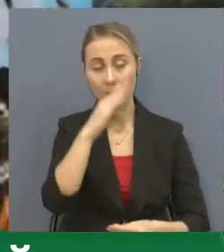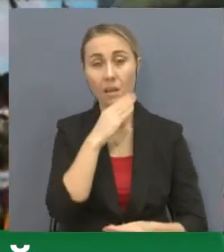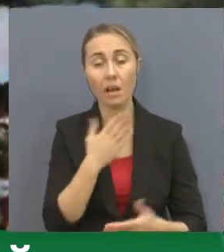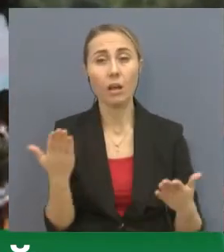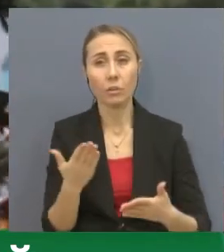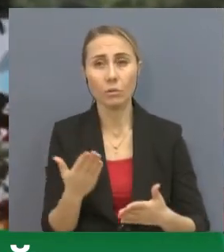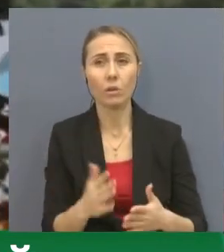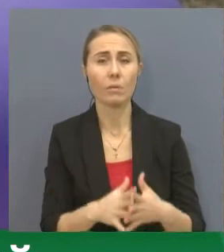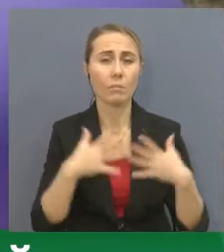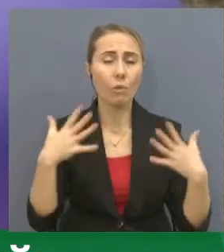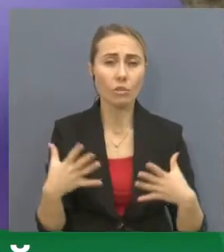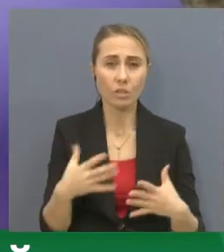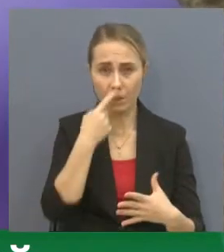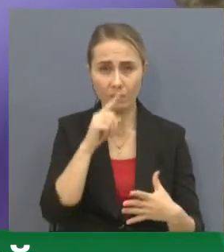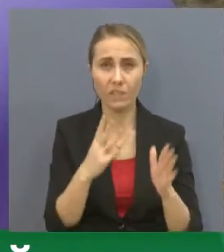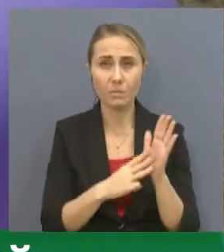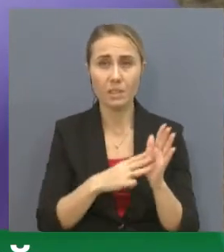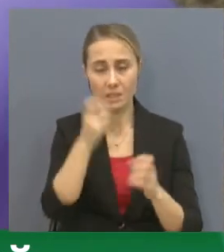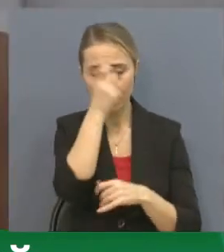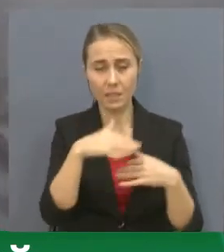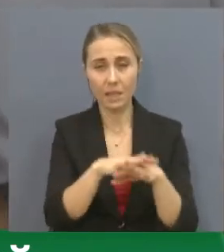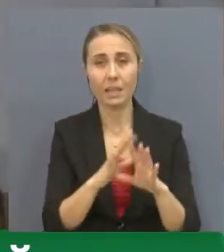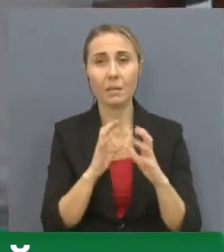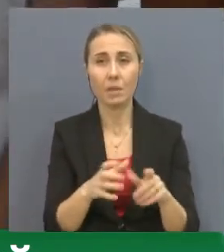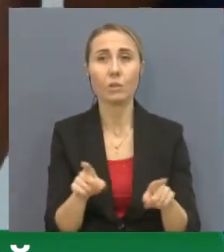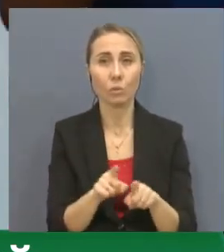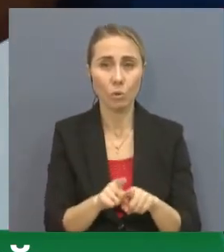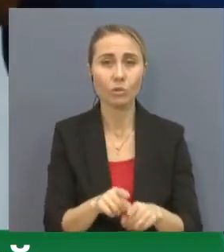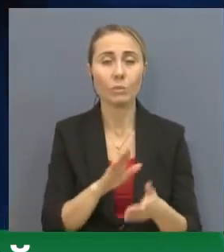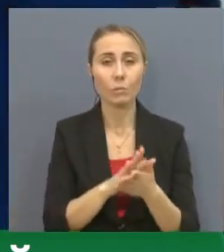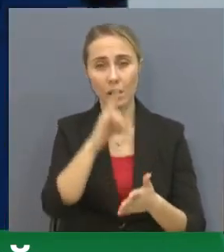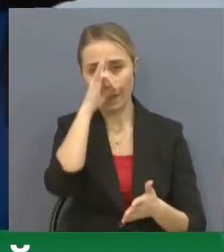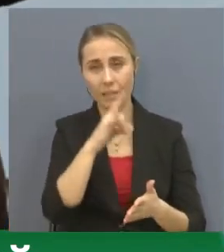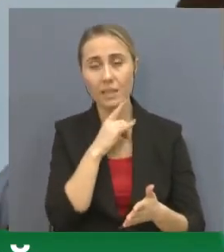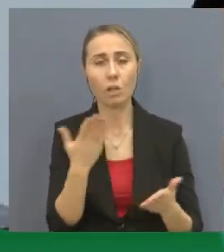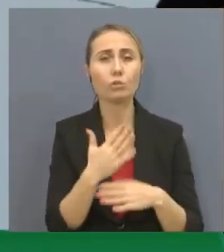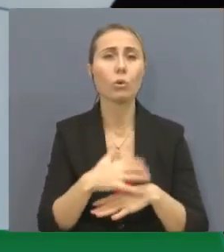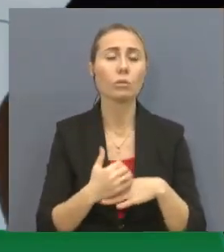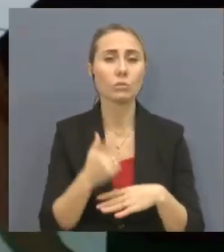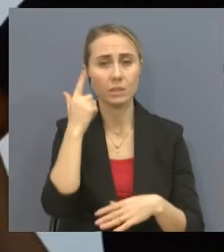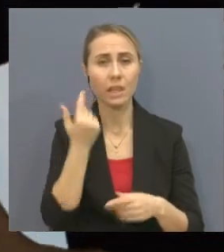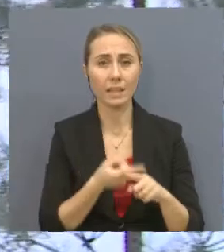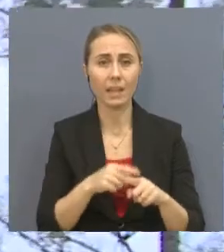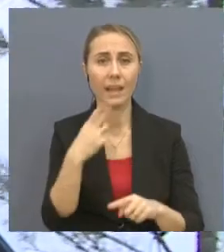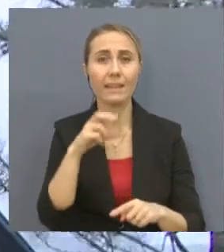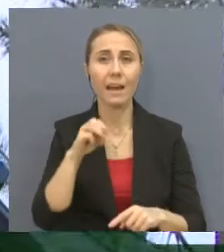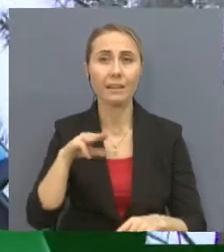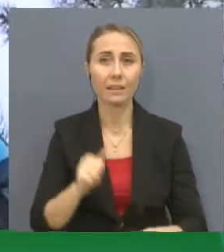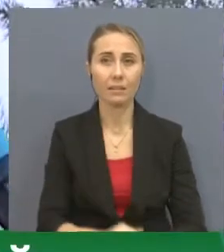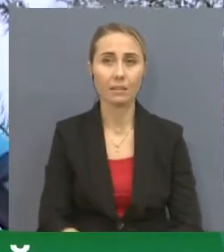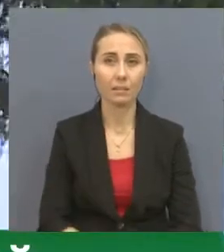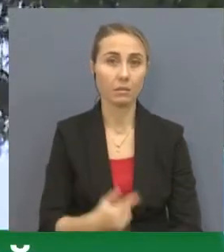более чем 80 странах мира также набирает популярность в казахстане а что знает как считался об этой дате не